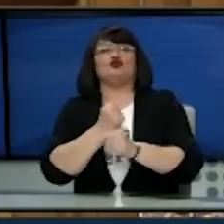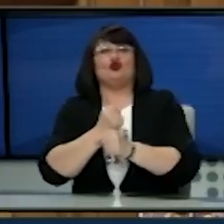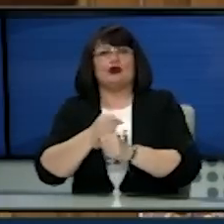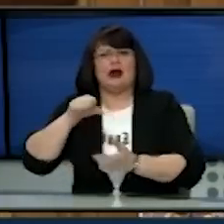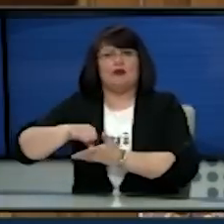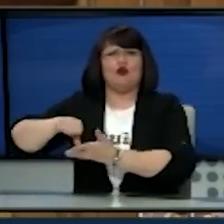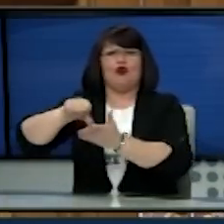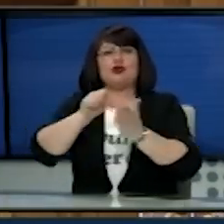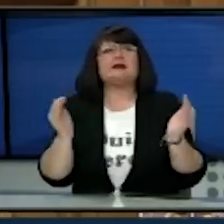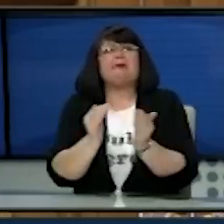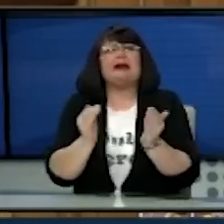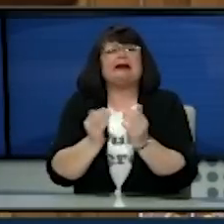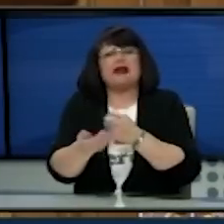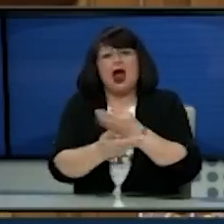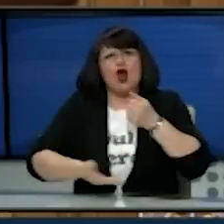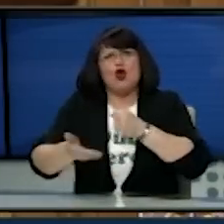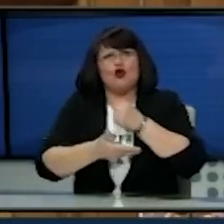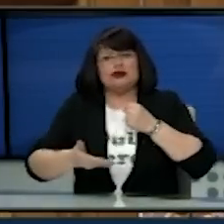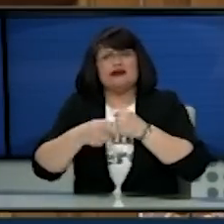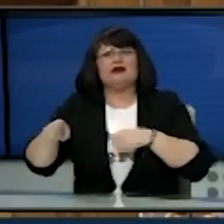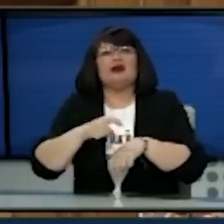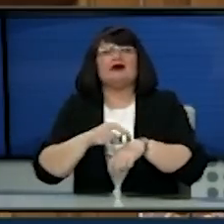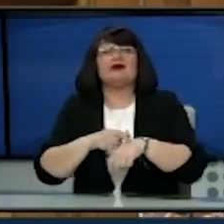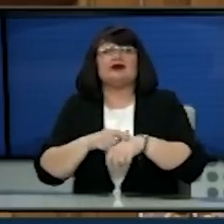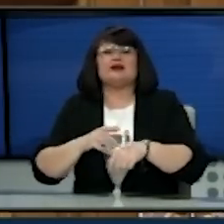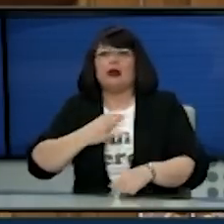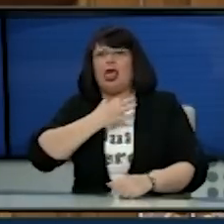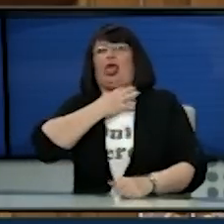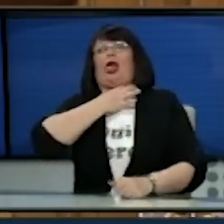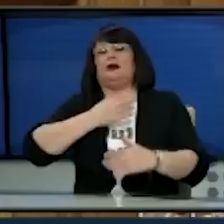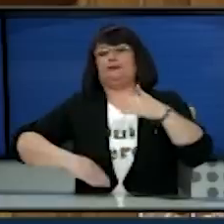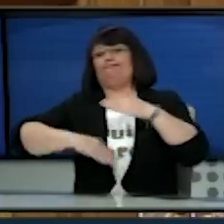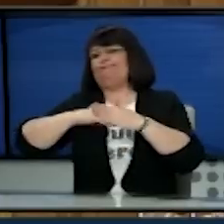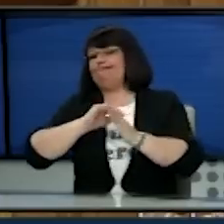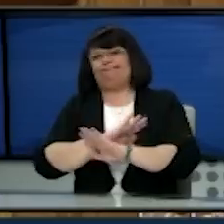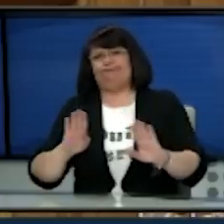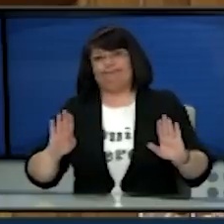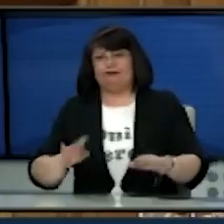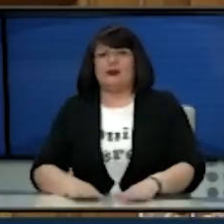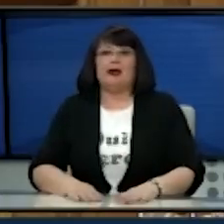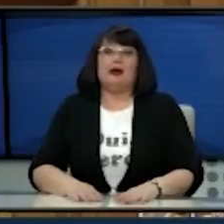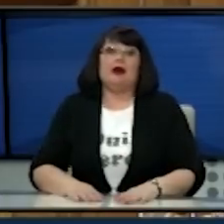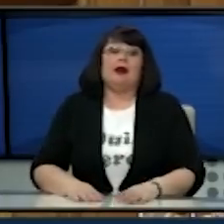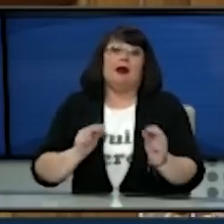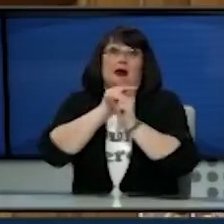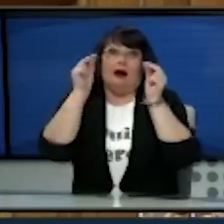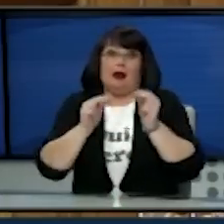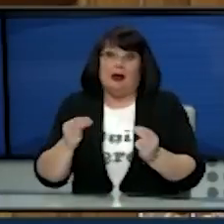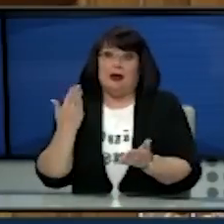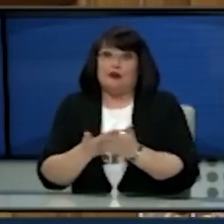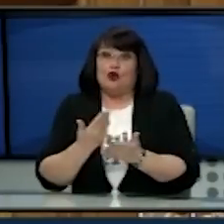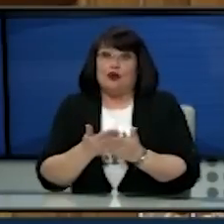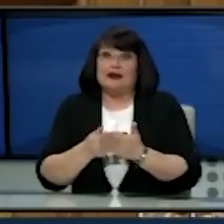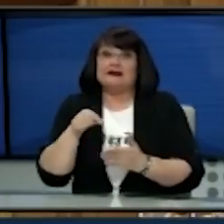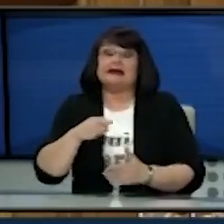πόλης, των μικρομεσαίων αγροτών. Και τώρα η κατάσταση έχει φτάσει στο απροχώρητο. Τελικά αποδεικνύεται πως κάτω από αυτή